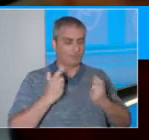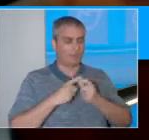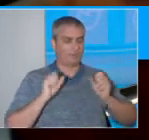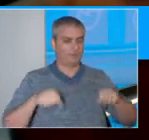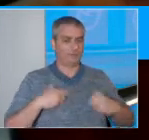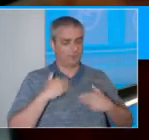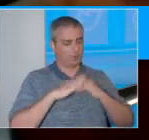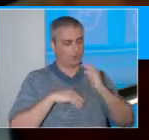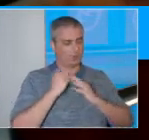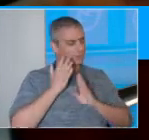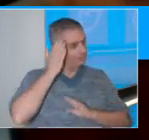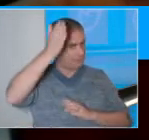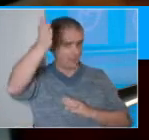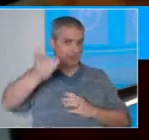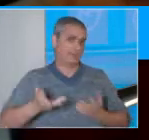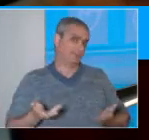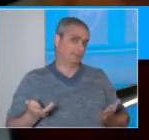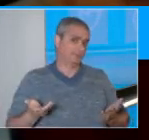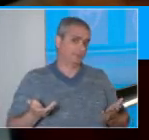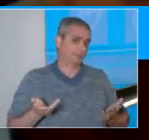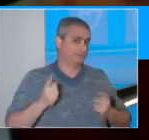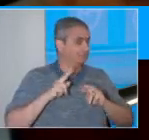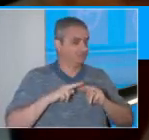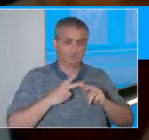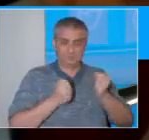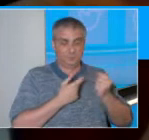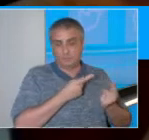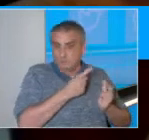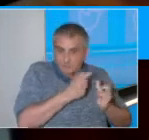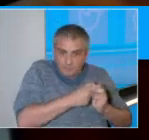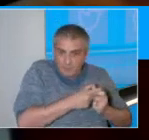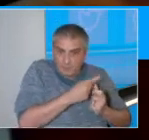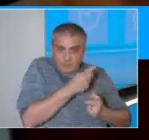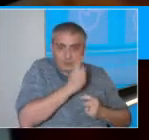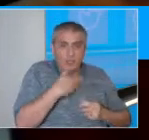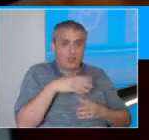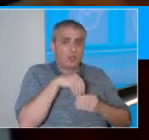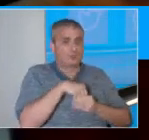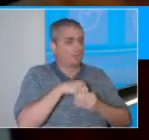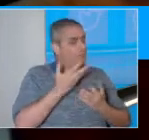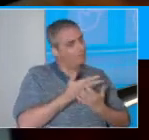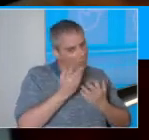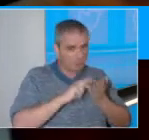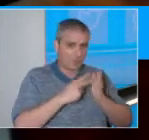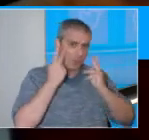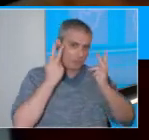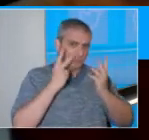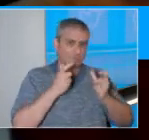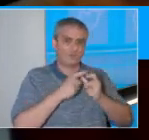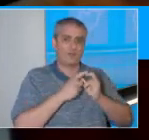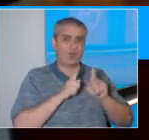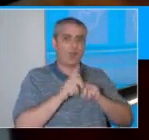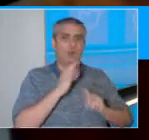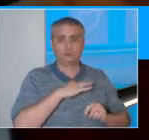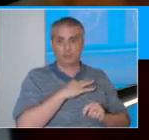שלטון, אנחנו בונים את עצמנו קדימה, אחרת מרץ זו מפלגה שהיא צריכה להיות בנוף הפוליטי חשובה, היא מפלגת